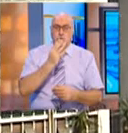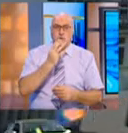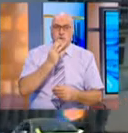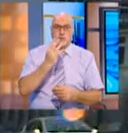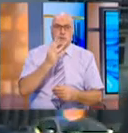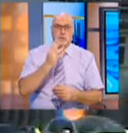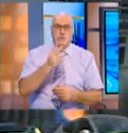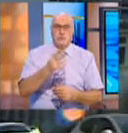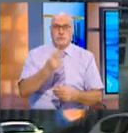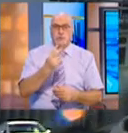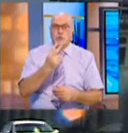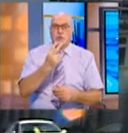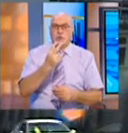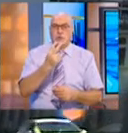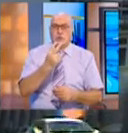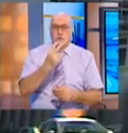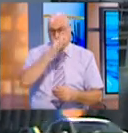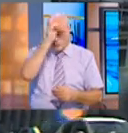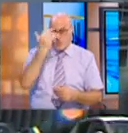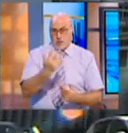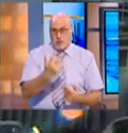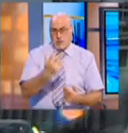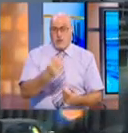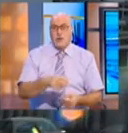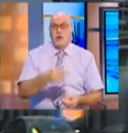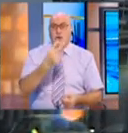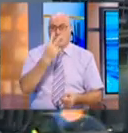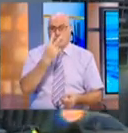4 جويلية 2022 وتتواصل إلى غاية